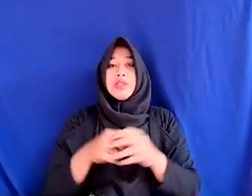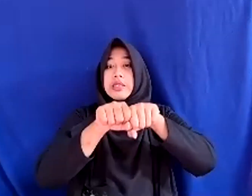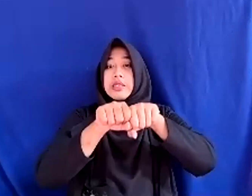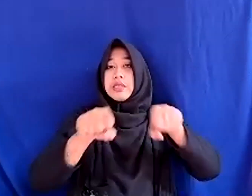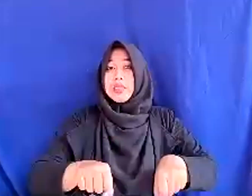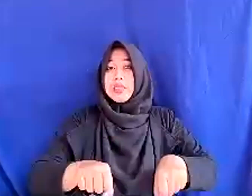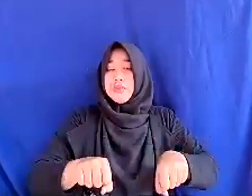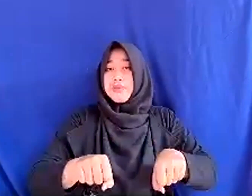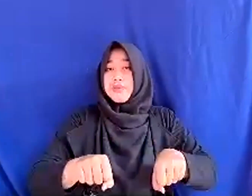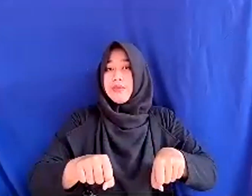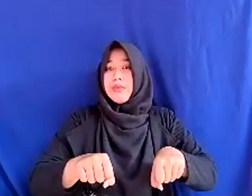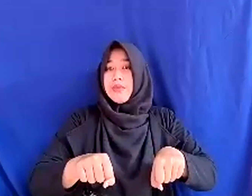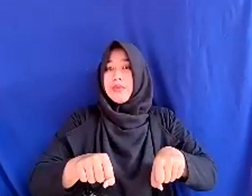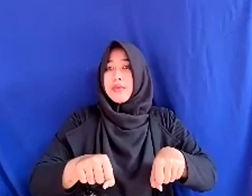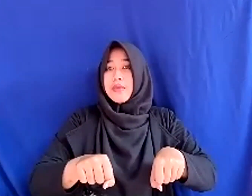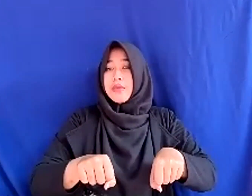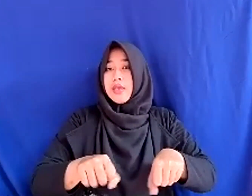sistem-sistem barang-barang yang akan